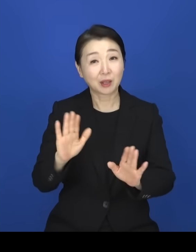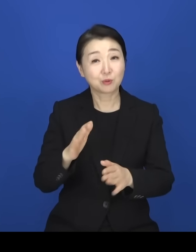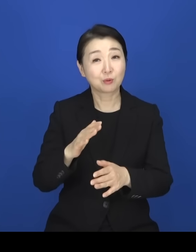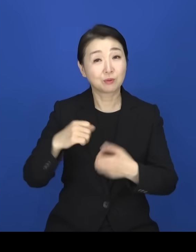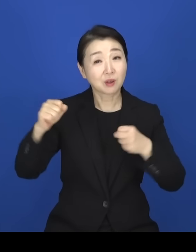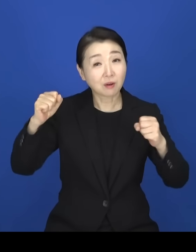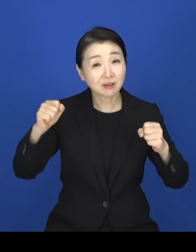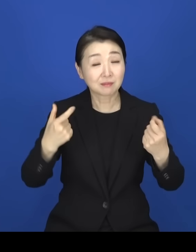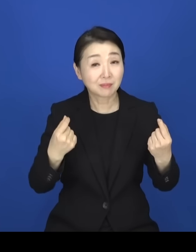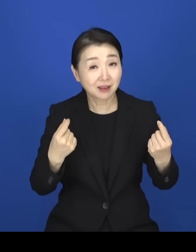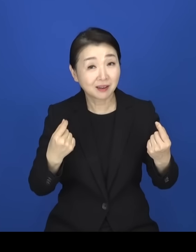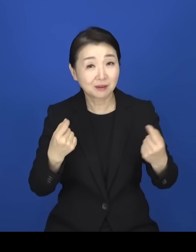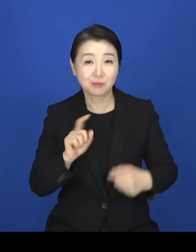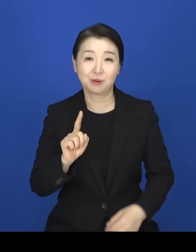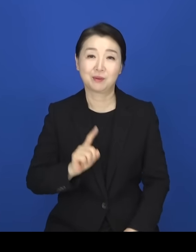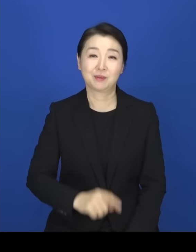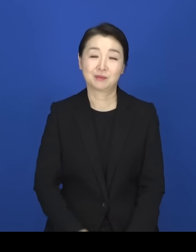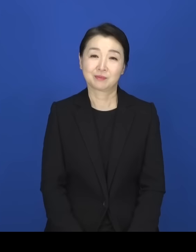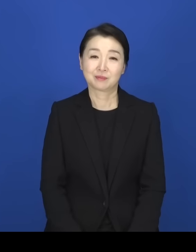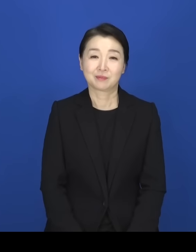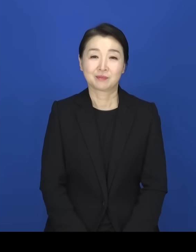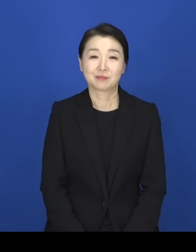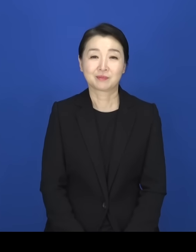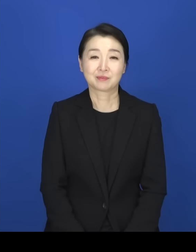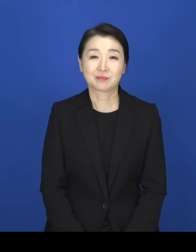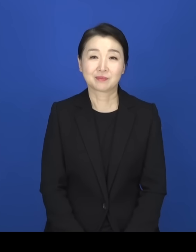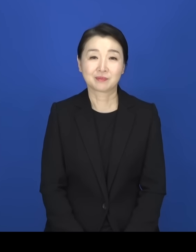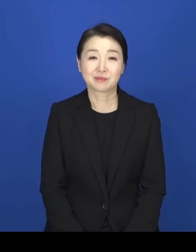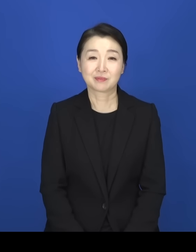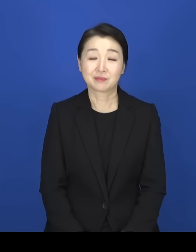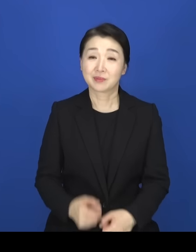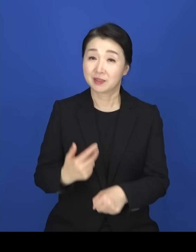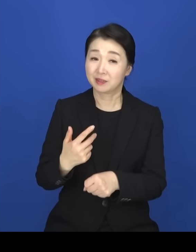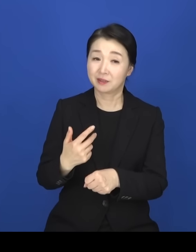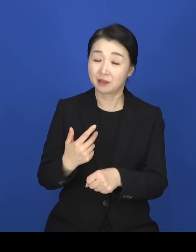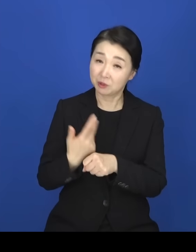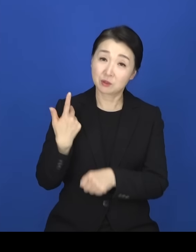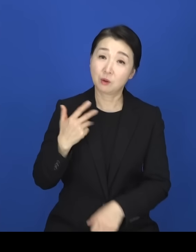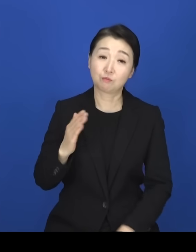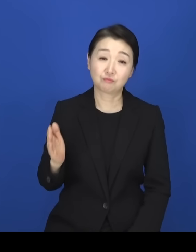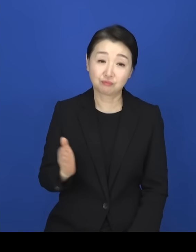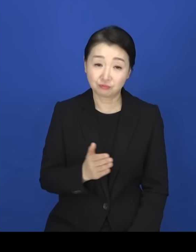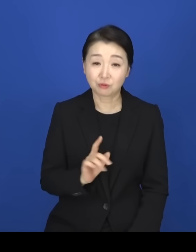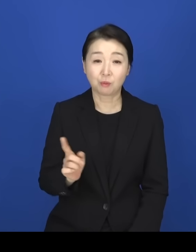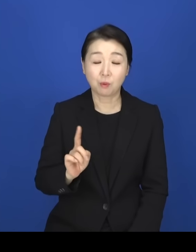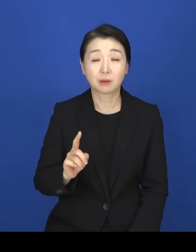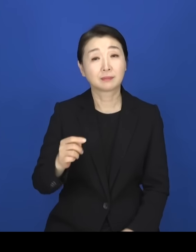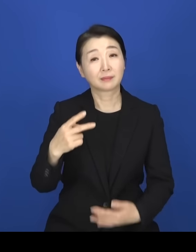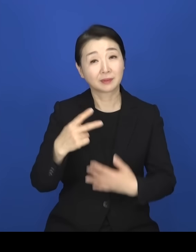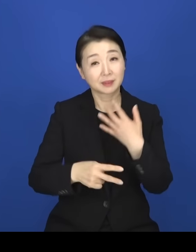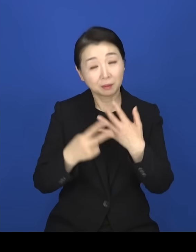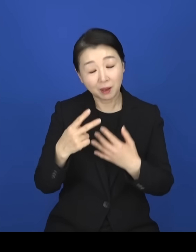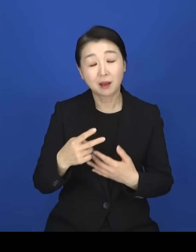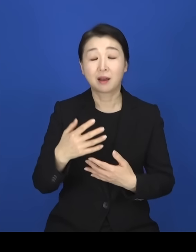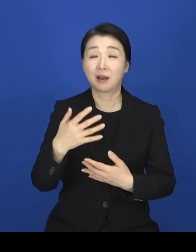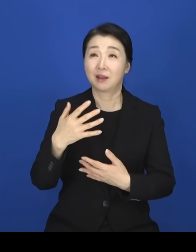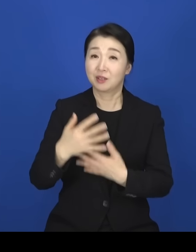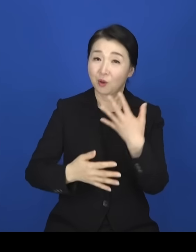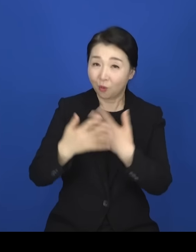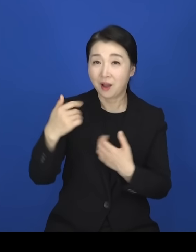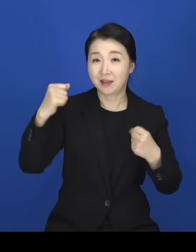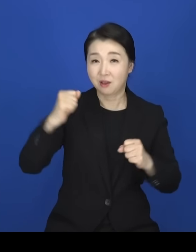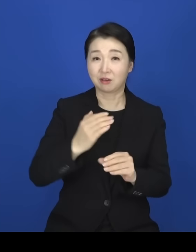활동하시는 것 같아요. 뭐 어떤 활동하세요 요즘? 제가 사실은 한 7년 정도 전부터 예. 이제 드라마, 예. 뭐 영화 연기들을 좀